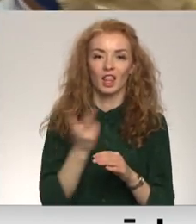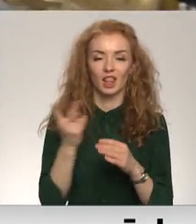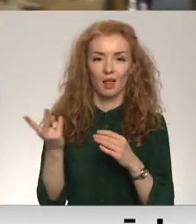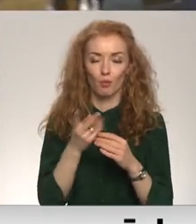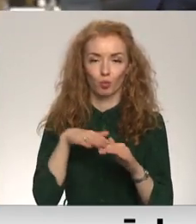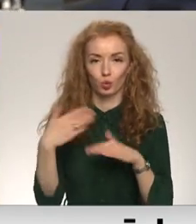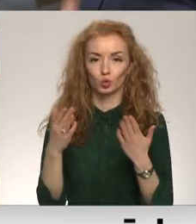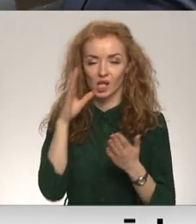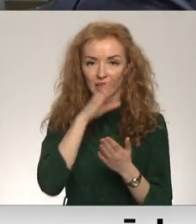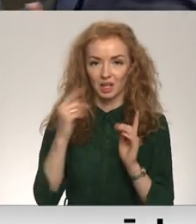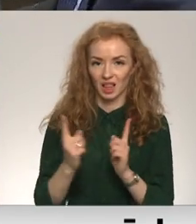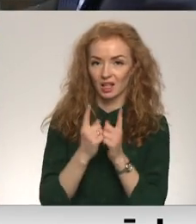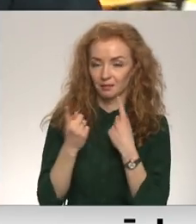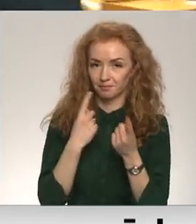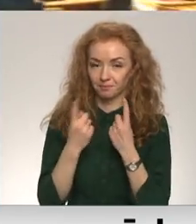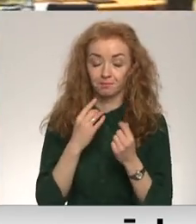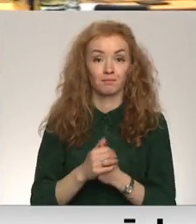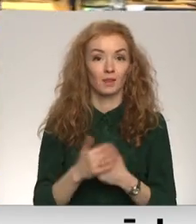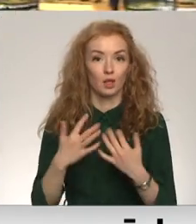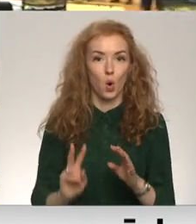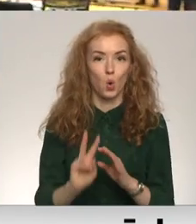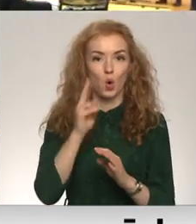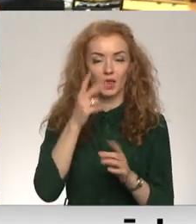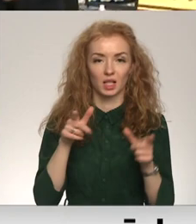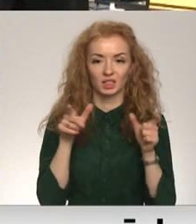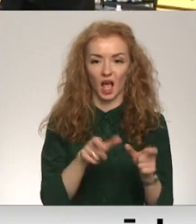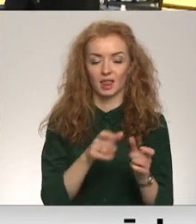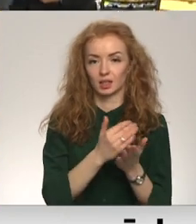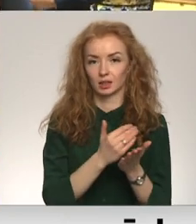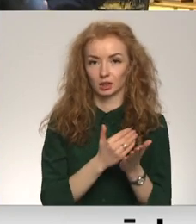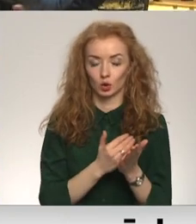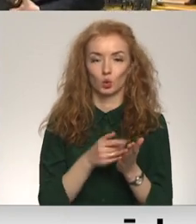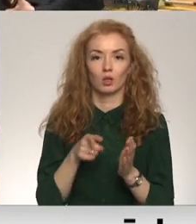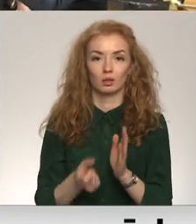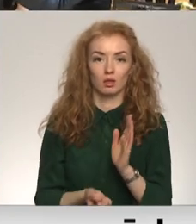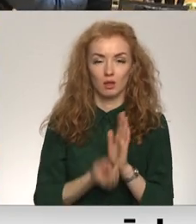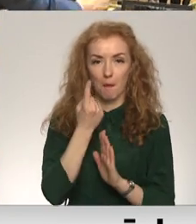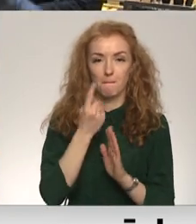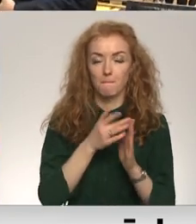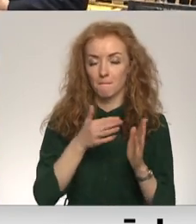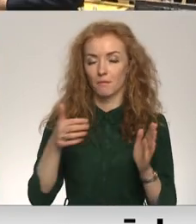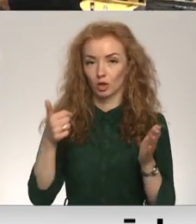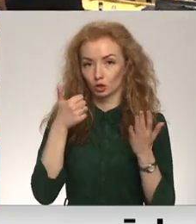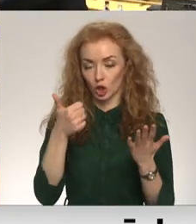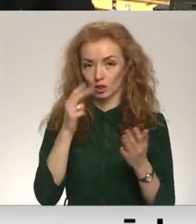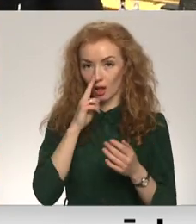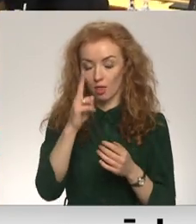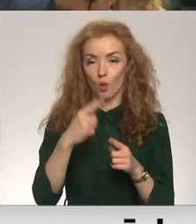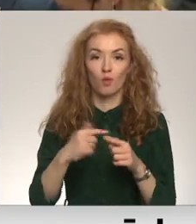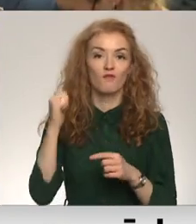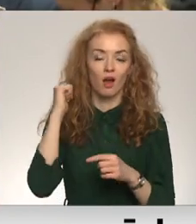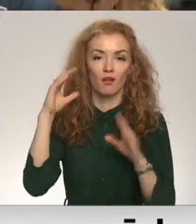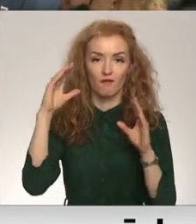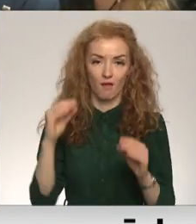iespējas. Šī ir jau otrā sankciju pakete, kas ir tapusi, šī tapa 6 nedēļas un par kuru vakarā tad arī